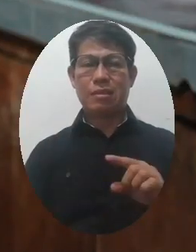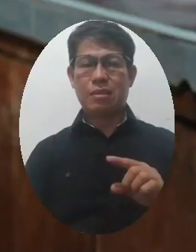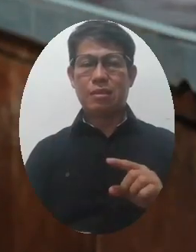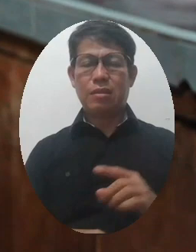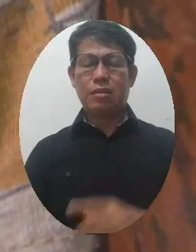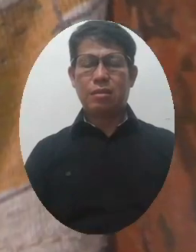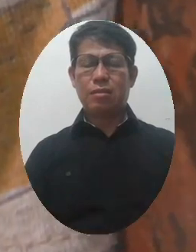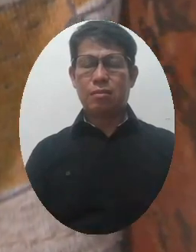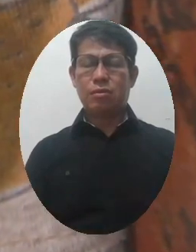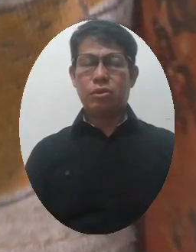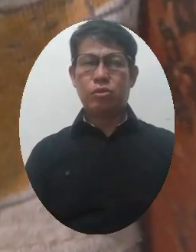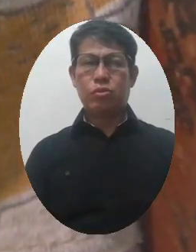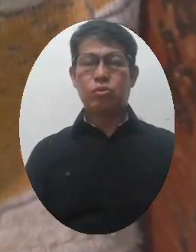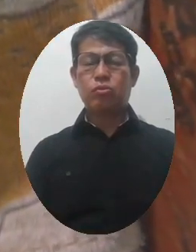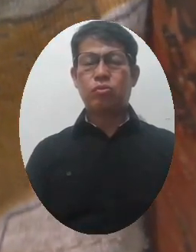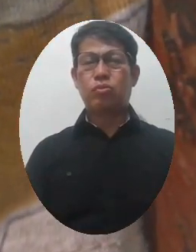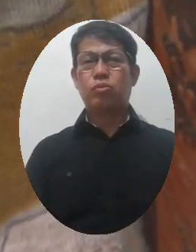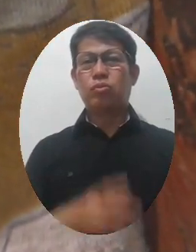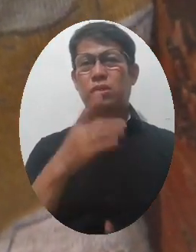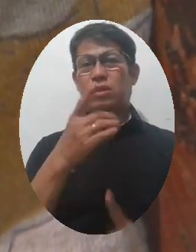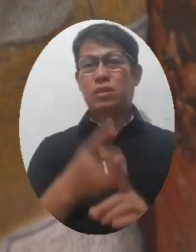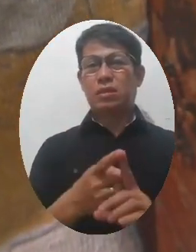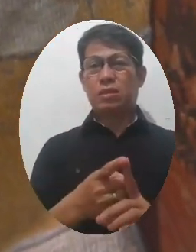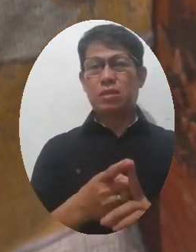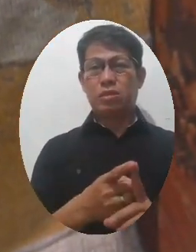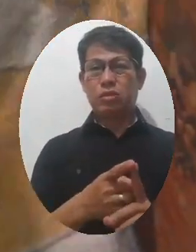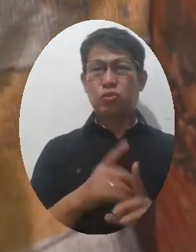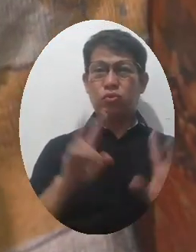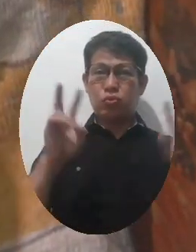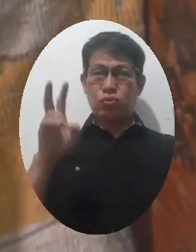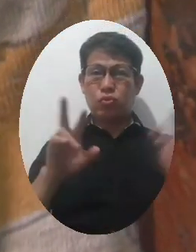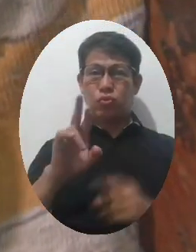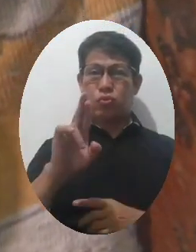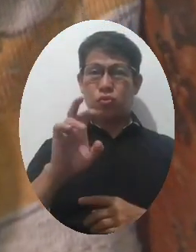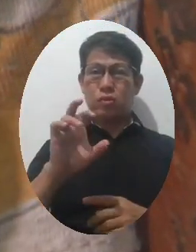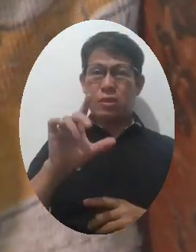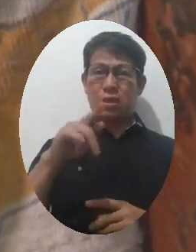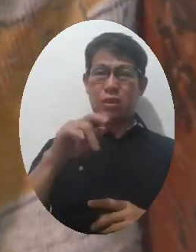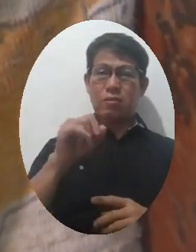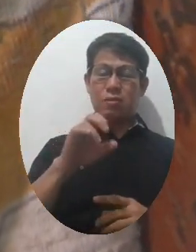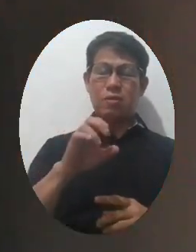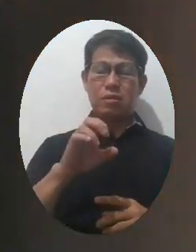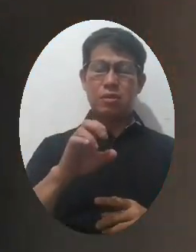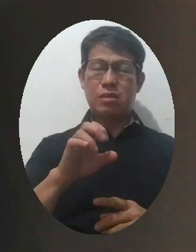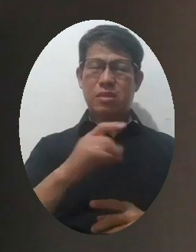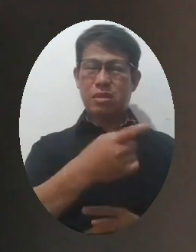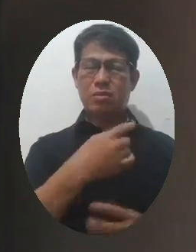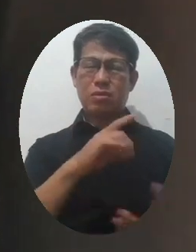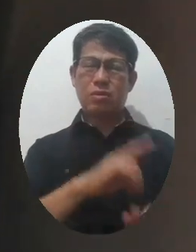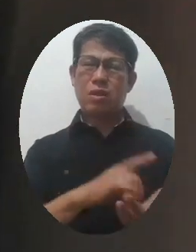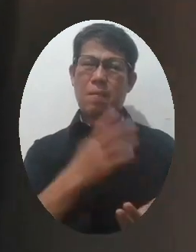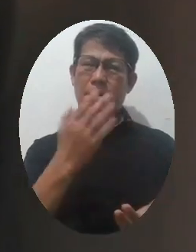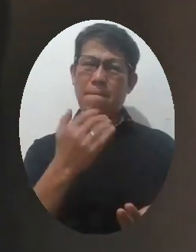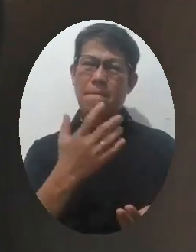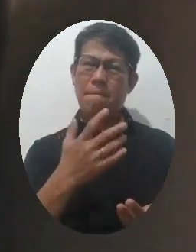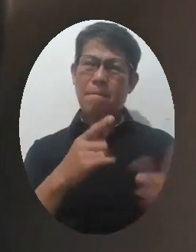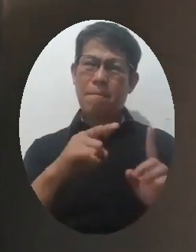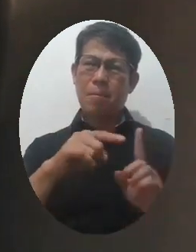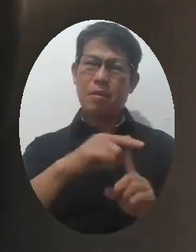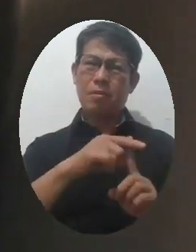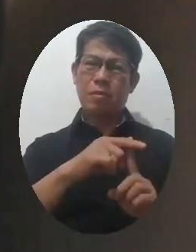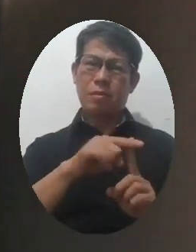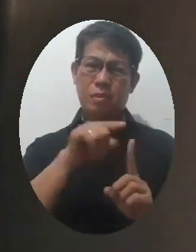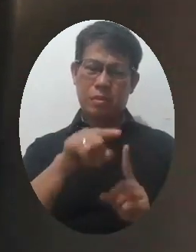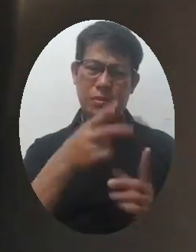daw pwede. Doon lang po namin nalaman nung December na nag-relapse siya. Kung sinabi ko sa doktor na bakit po